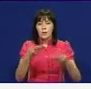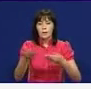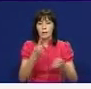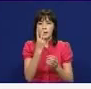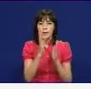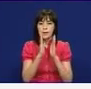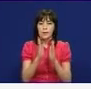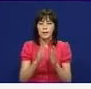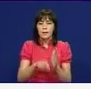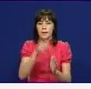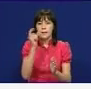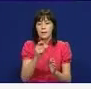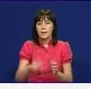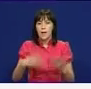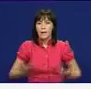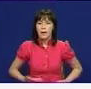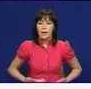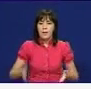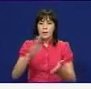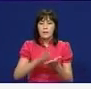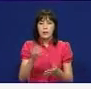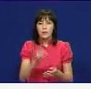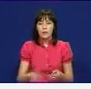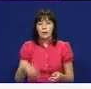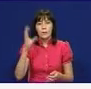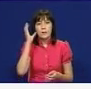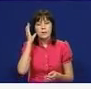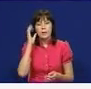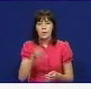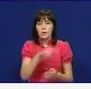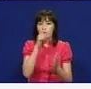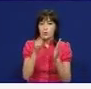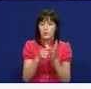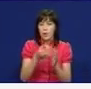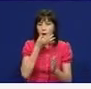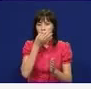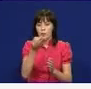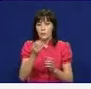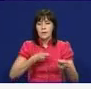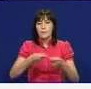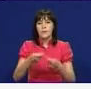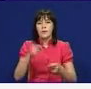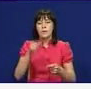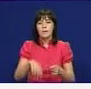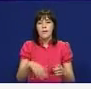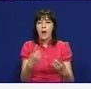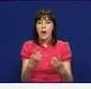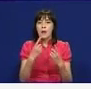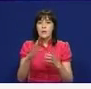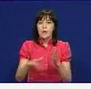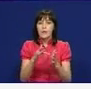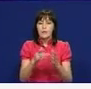кезеңде сенатор халықтың қалымен танысты, жұрттың пікірін тыңдап сауалына жауап берді. Ал шаһар басшылығы бір кездері қасиетті шаһарды